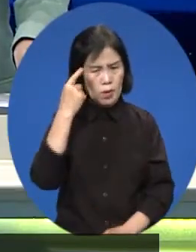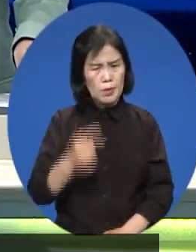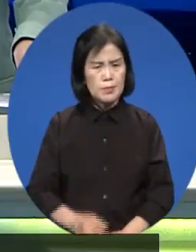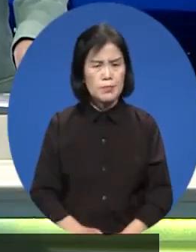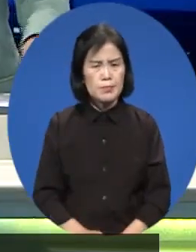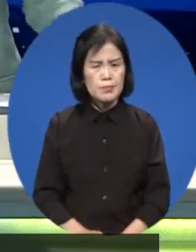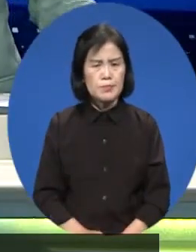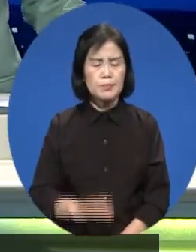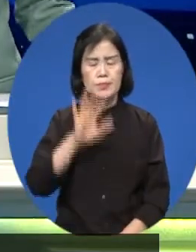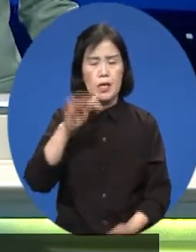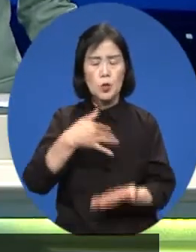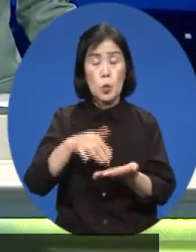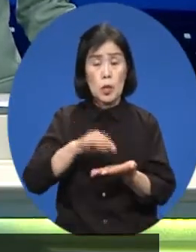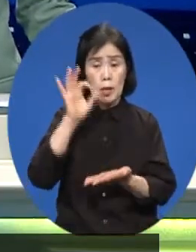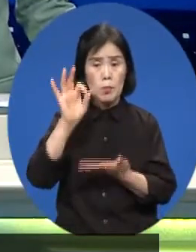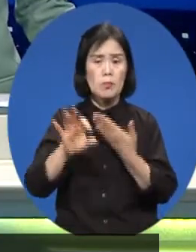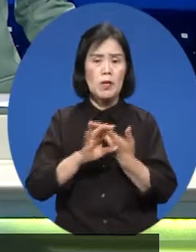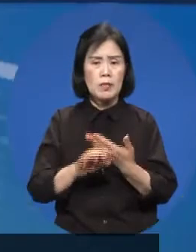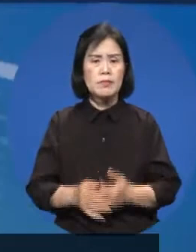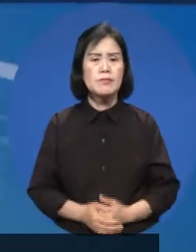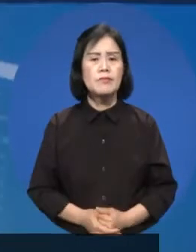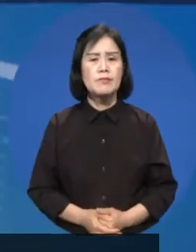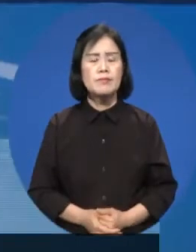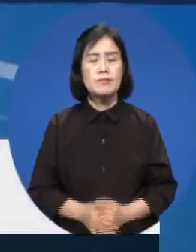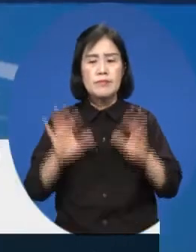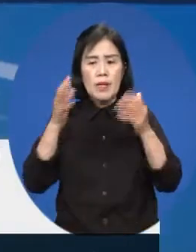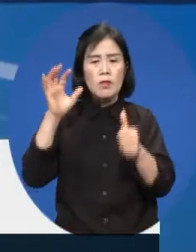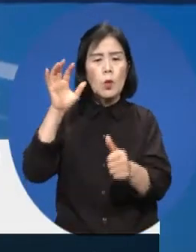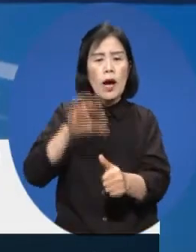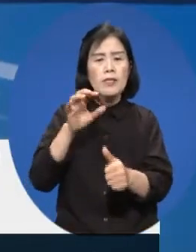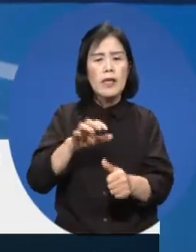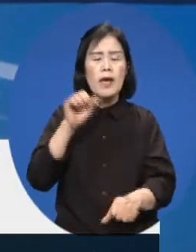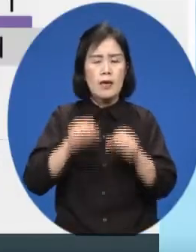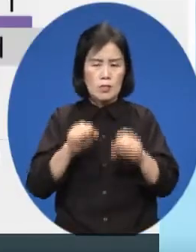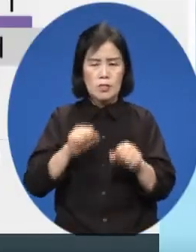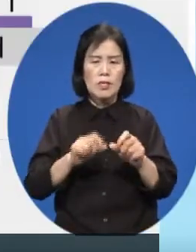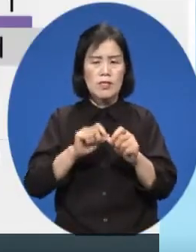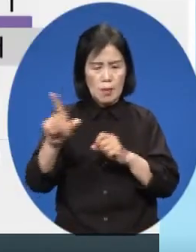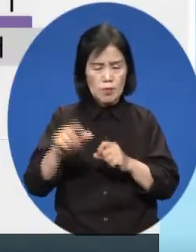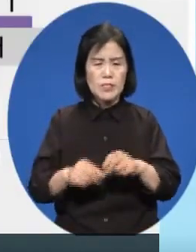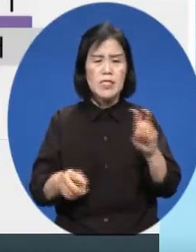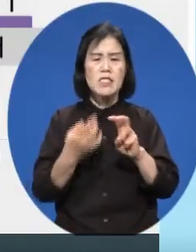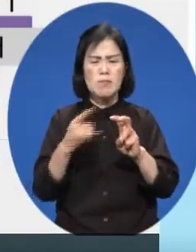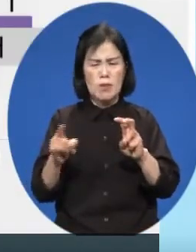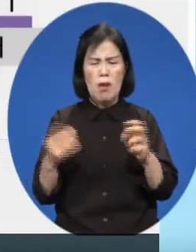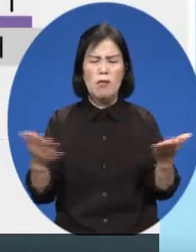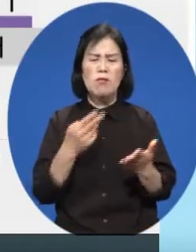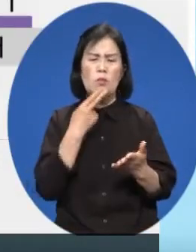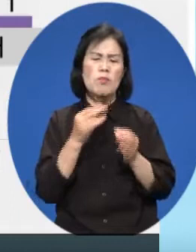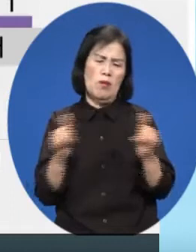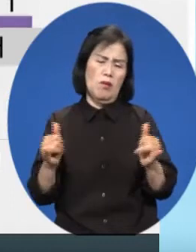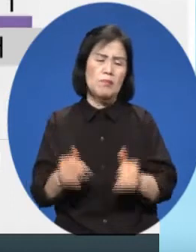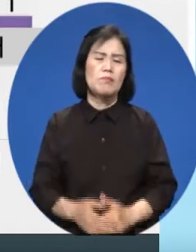너 책은 통계 에서 발표된 내용이라 볼 수가 있는데요 아동학대 행위자 대부분이 20대 무직자 나는 통제 조사